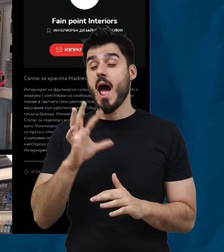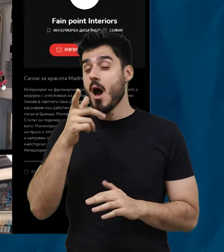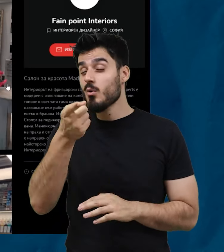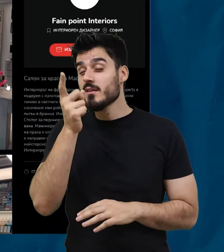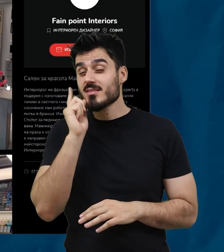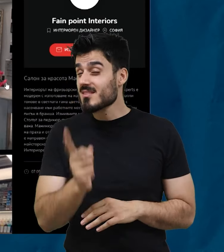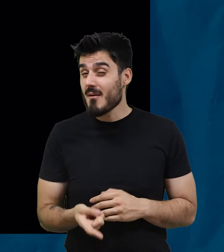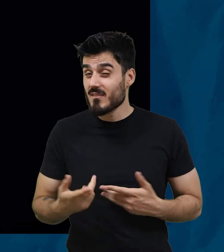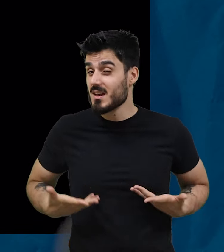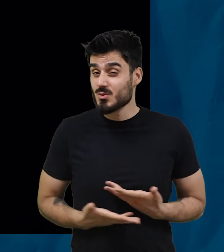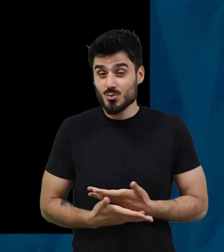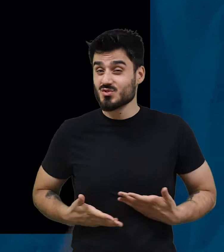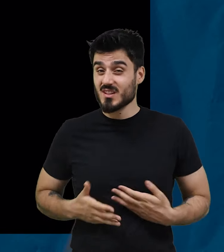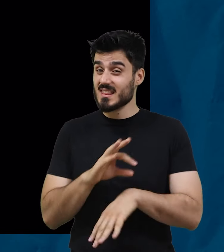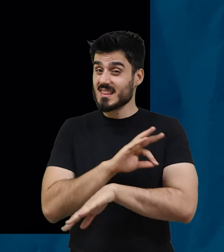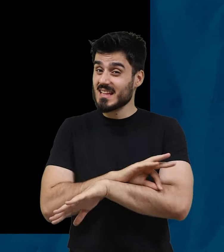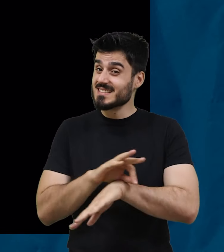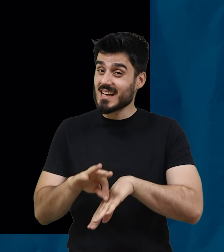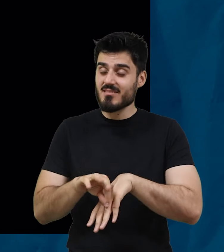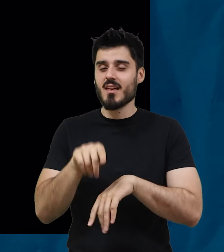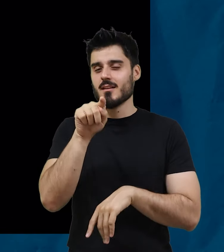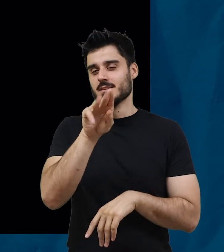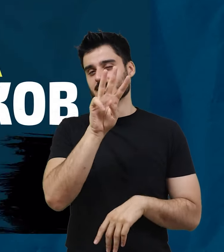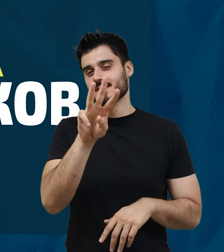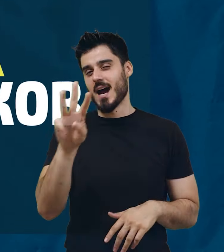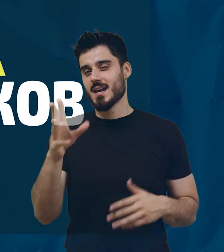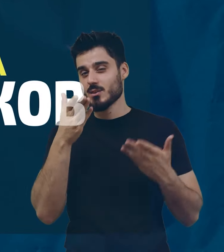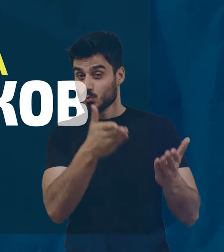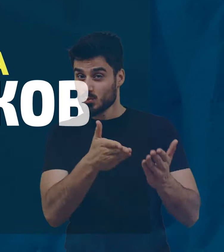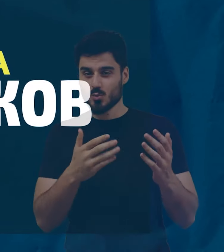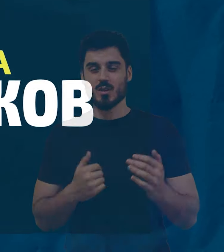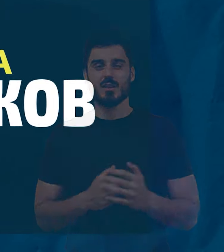Когато ви трябва дизайнер, Дибла е точното място.